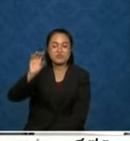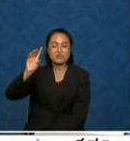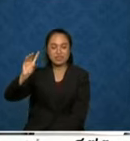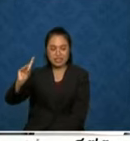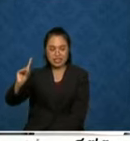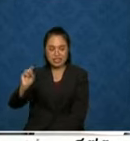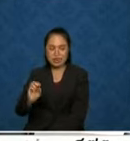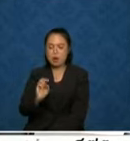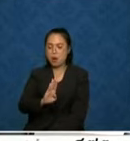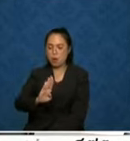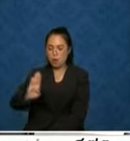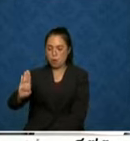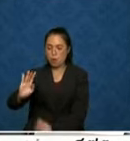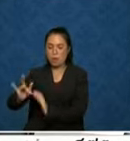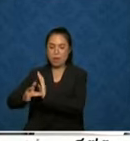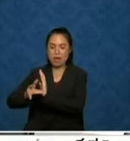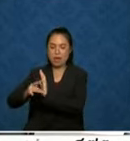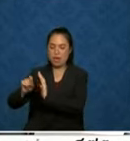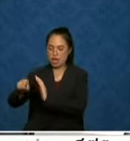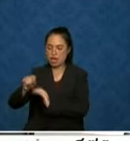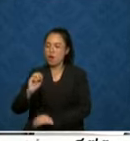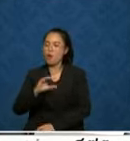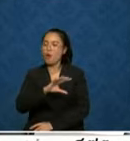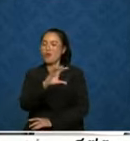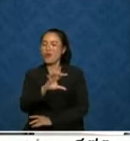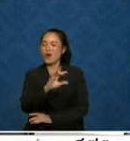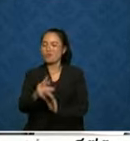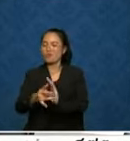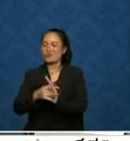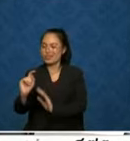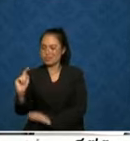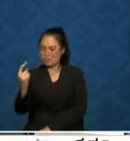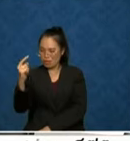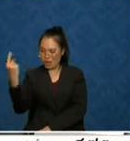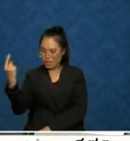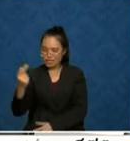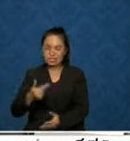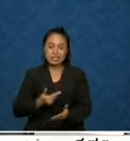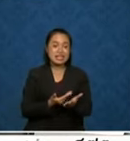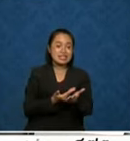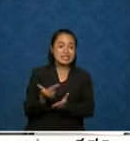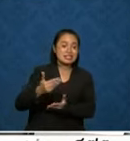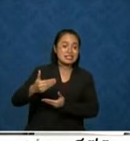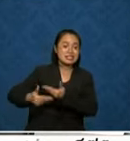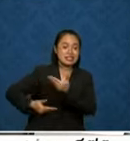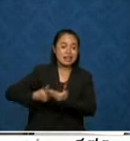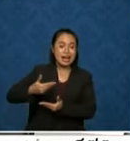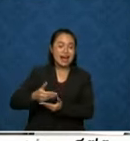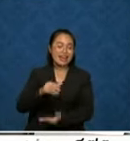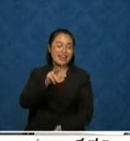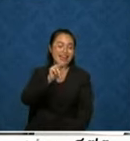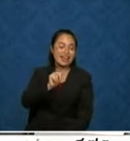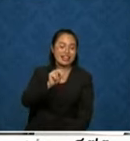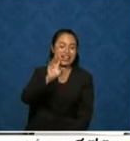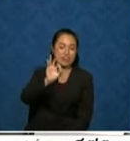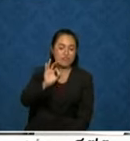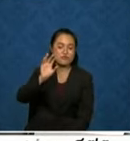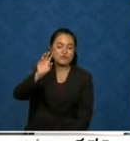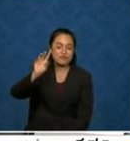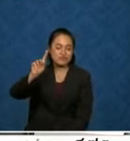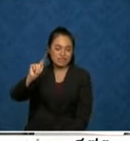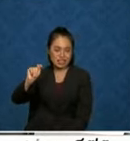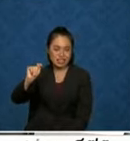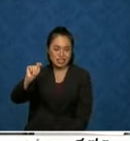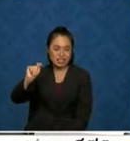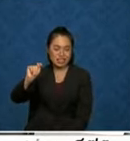ก็มีการที่ไปแอบอ้างว่านี่คือเทคโนโลยีสมัยใหม่นะครับการซื้อขาย NFT หรือคริปโตเคอเรนซีนั้นหลายครั้